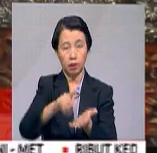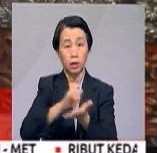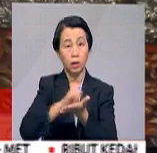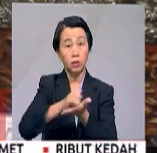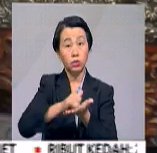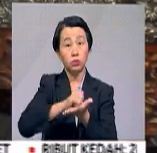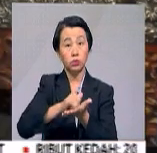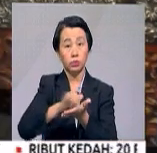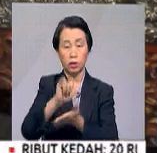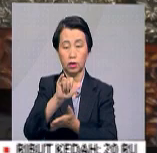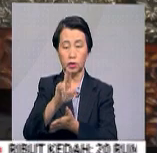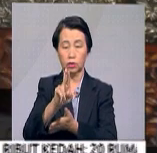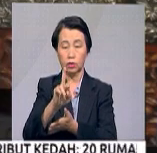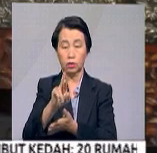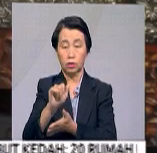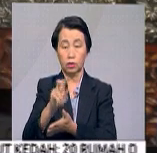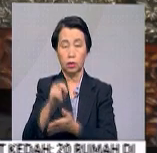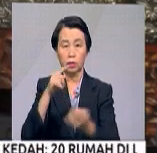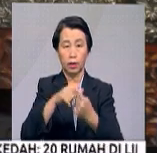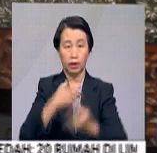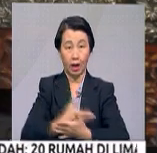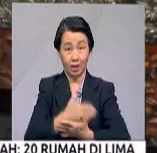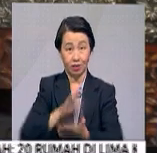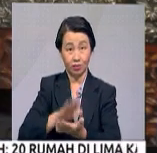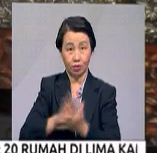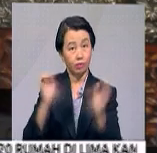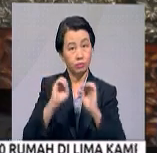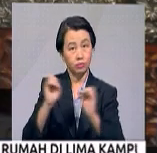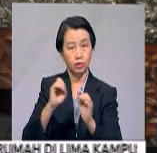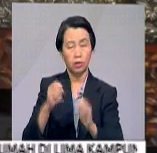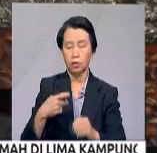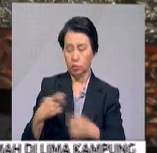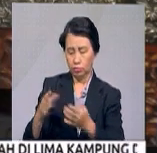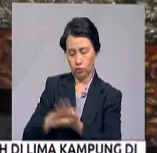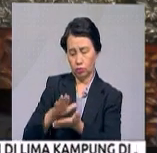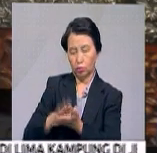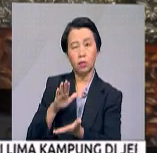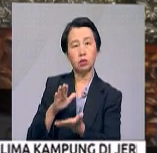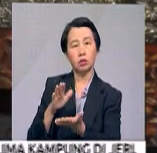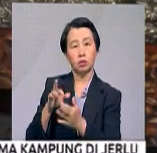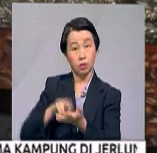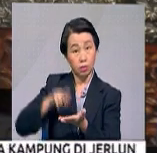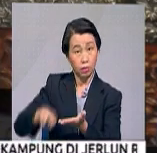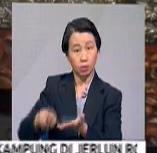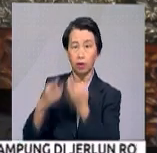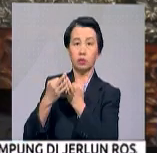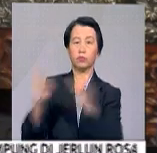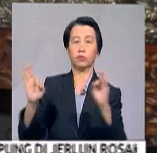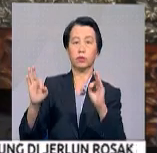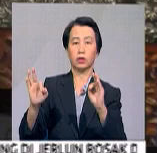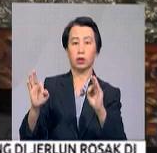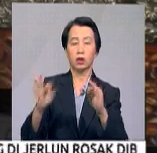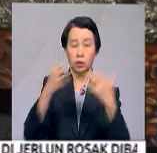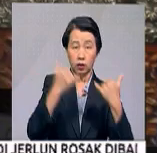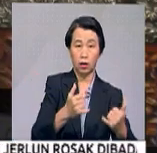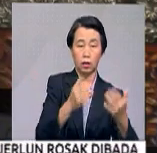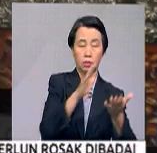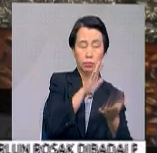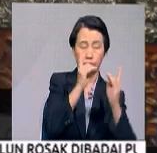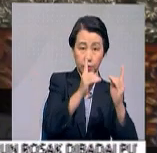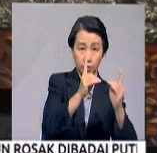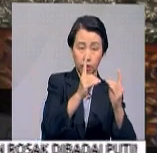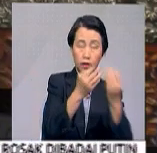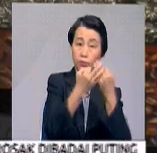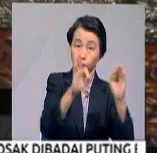bayaran yuran kepada anak-anak sekolah, dan itu di percuma. Yang dibincangkan secara pendidikan percuma ialah di peringkat universiti, yang